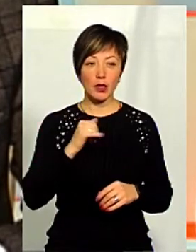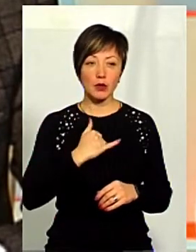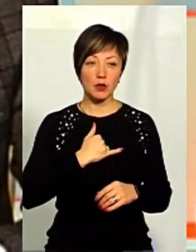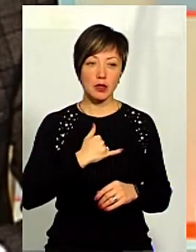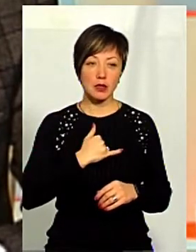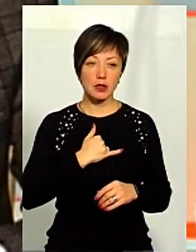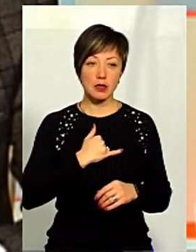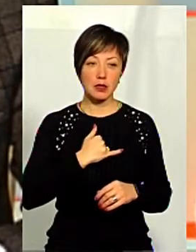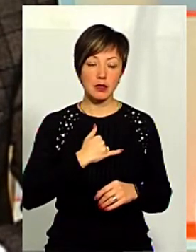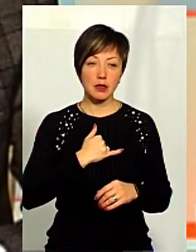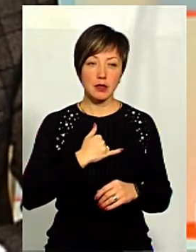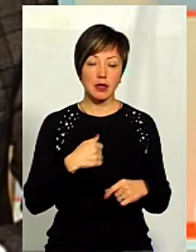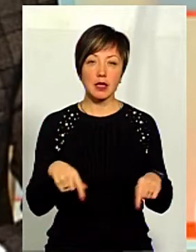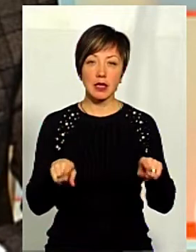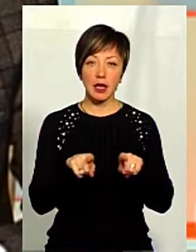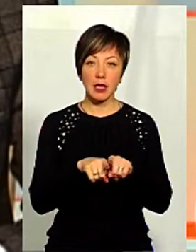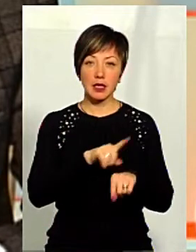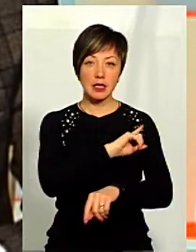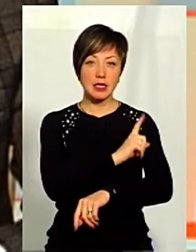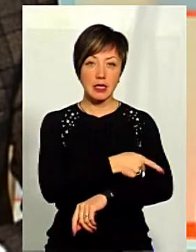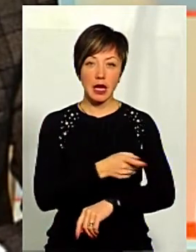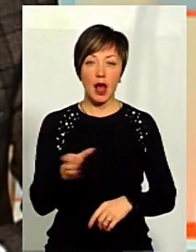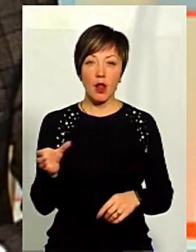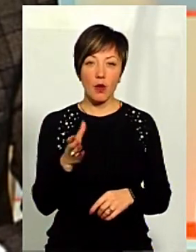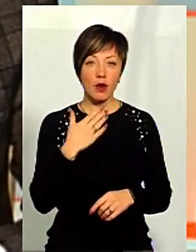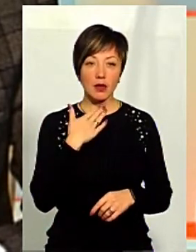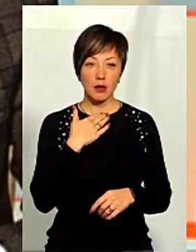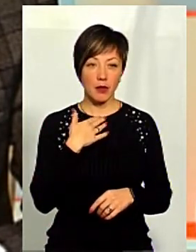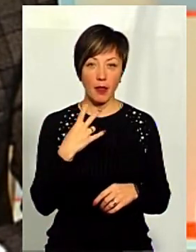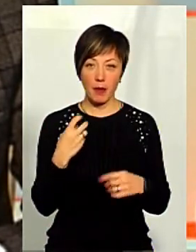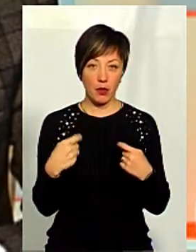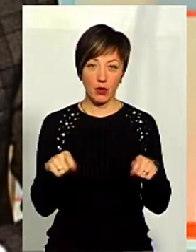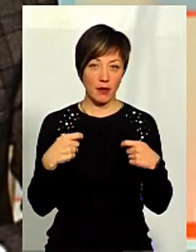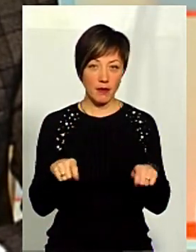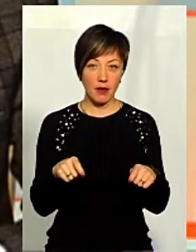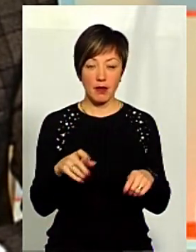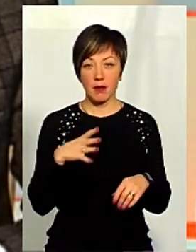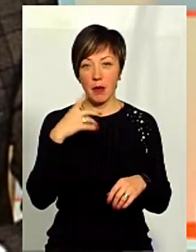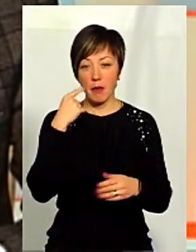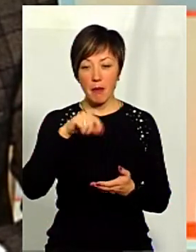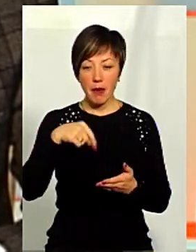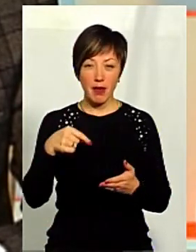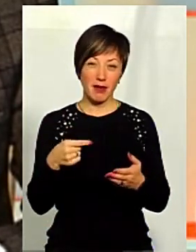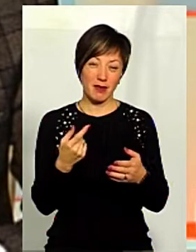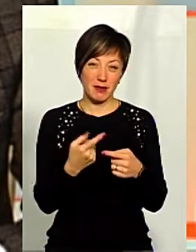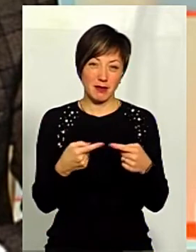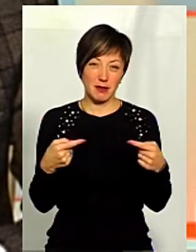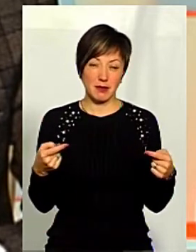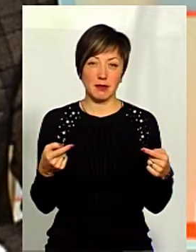нас такі сильні алкогольні напої не продавались. Була медовуха, були різні такі там,